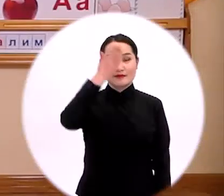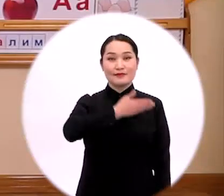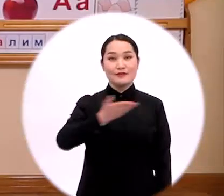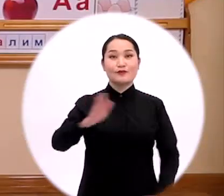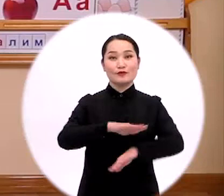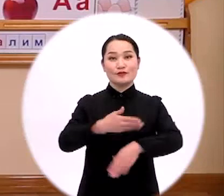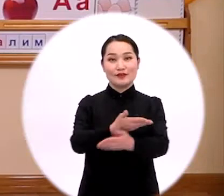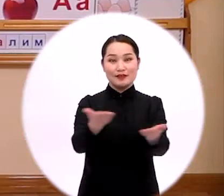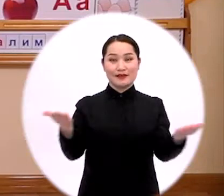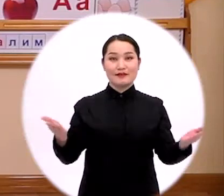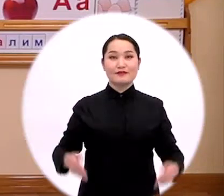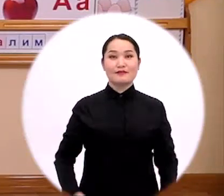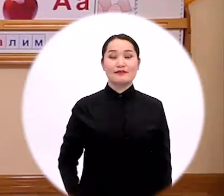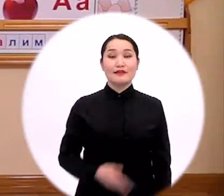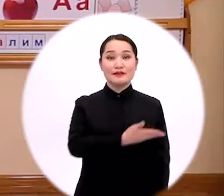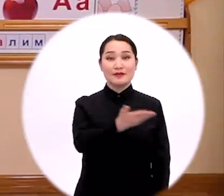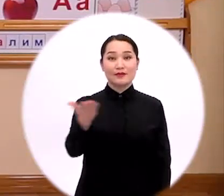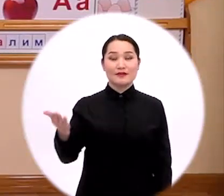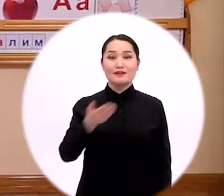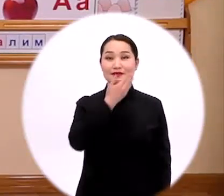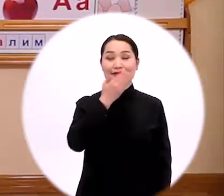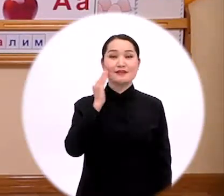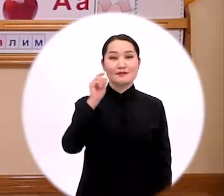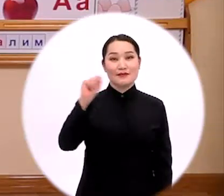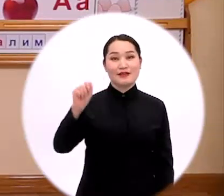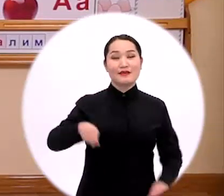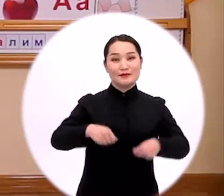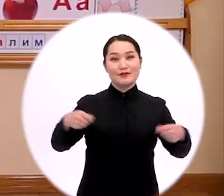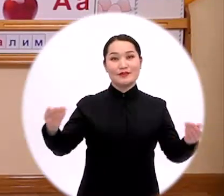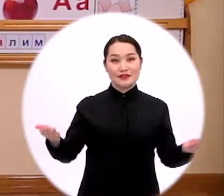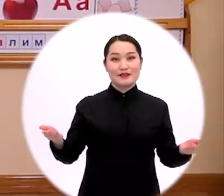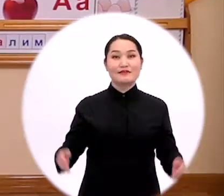Сайн бацгаана уу хүүхдүүдээ. Та бүхэндээ сар шинийн баярын мэнд хүргэе.